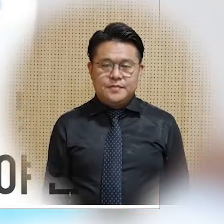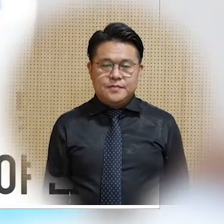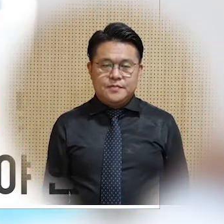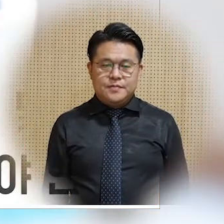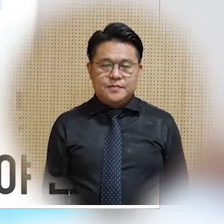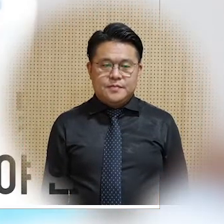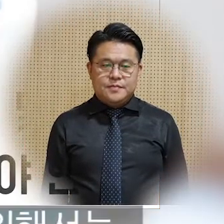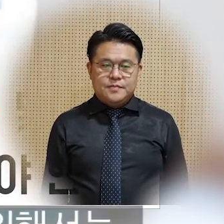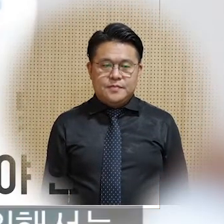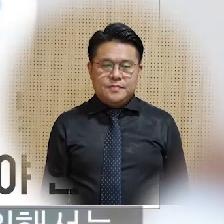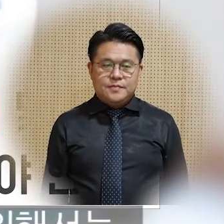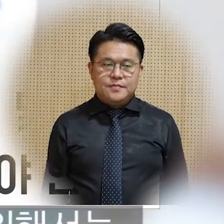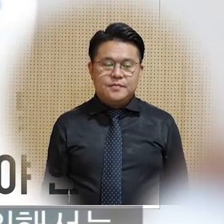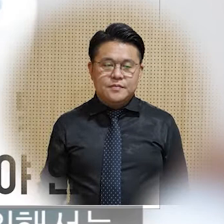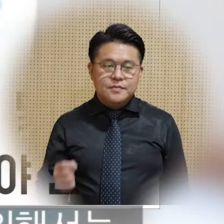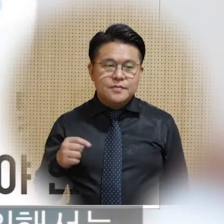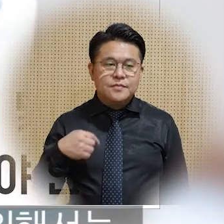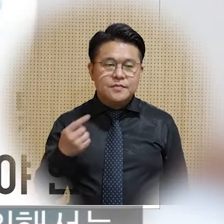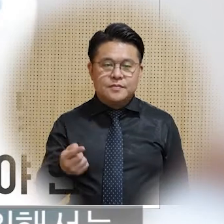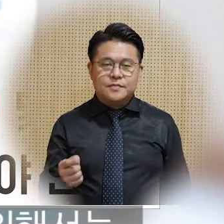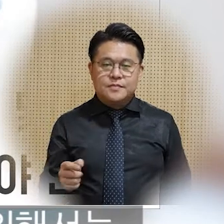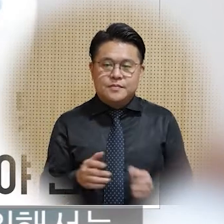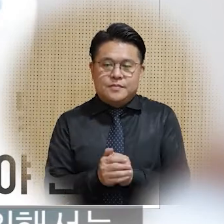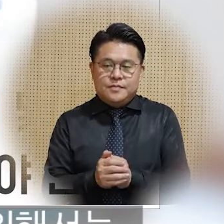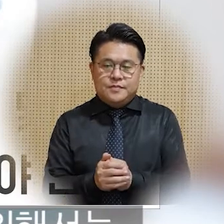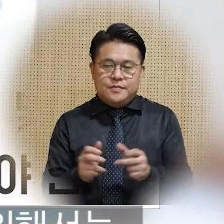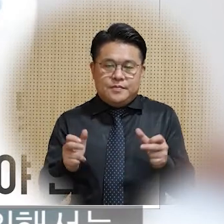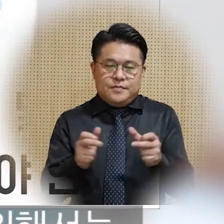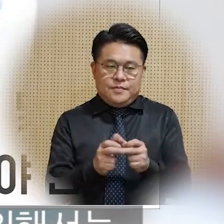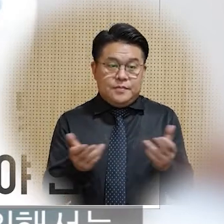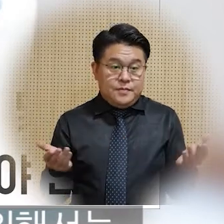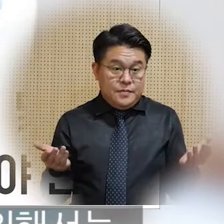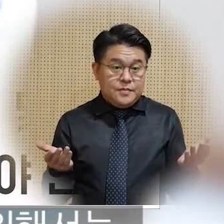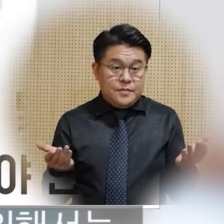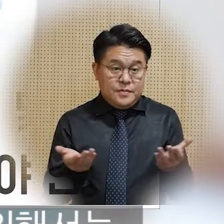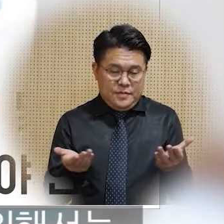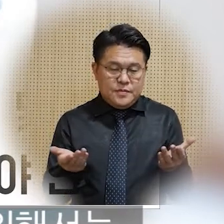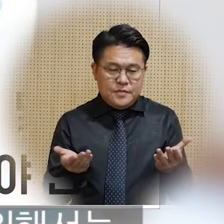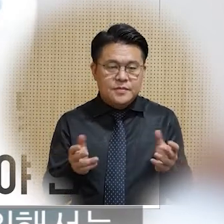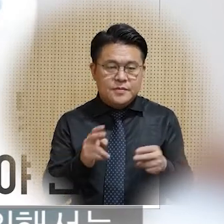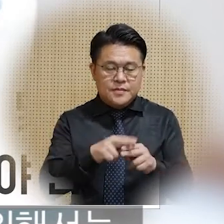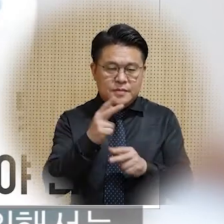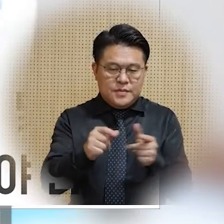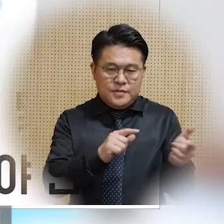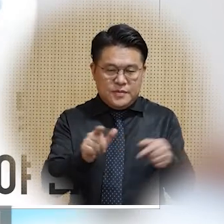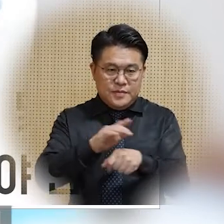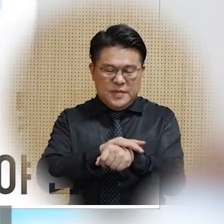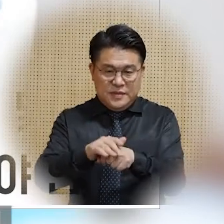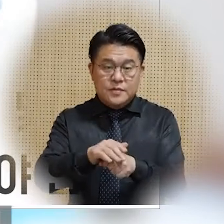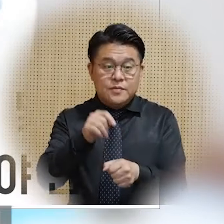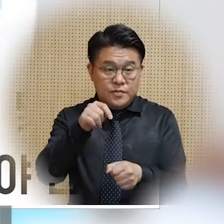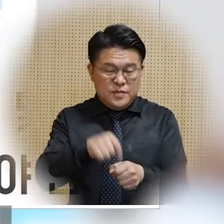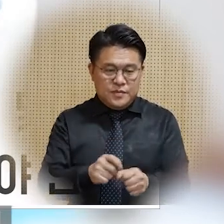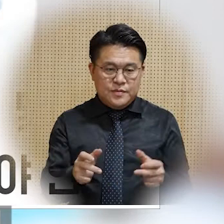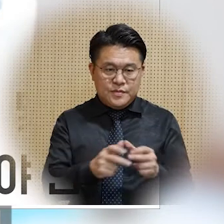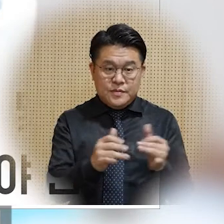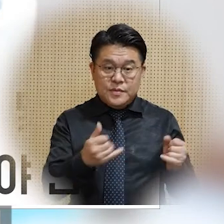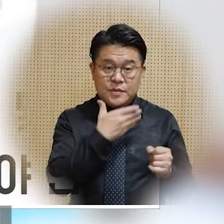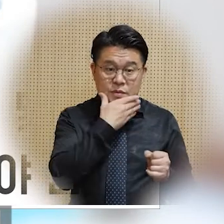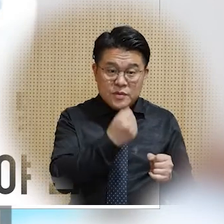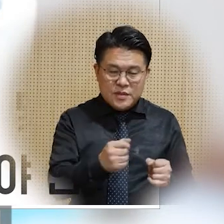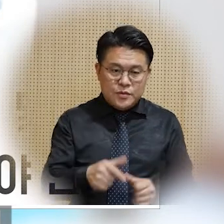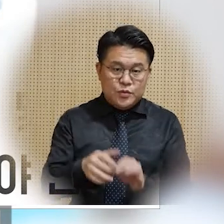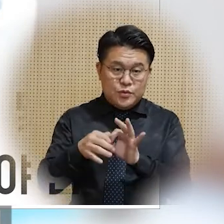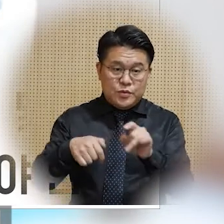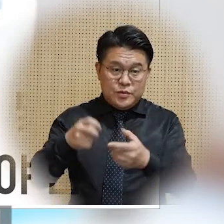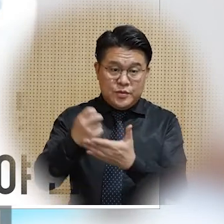거죠. 자, 그래서 여러 가지 이제 장애인 일자리 사업들을 잘 진행하시기 위해서는 일단 장애인 복지 그리고